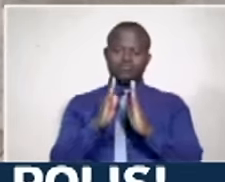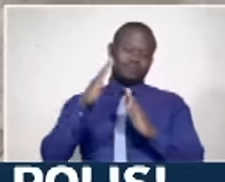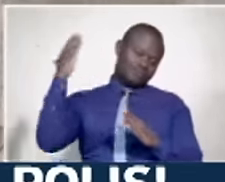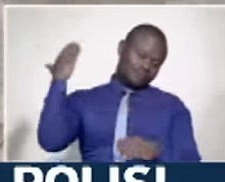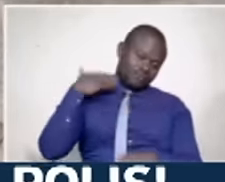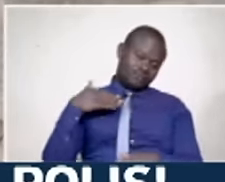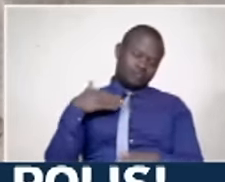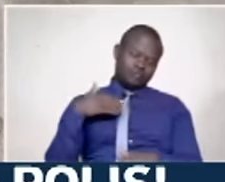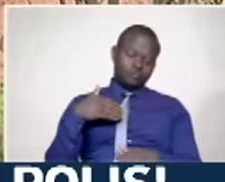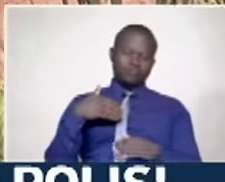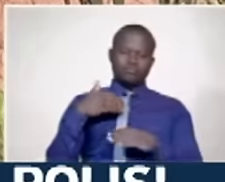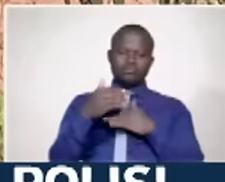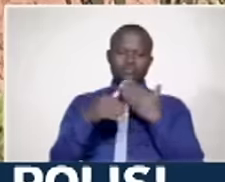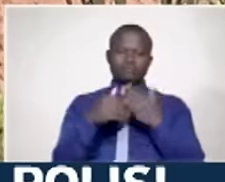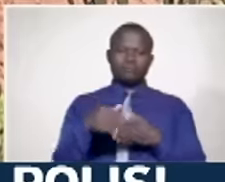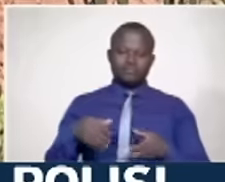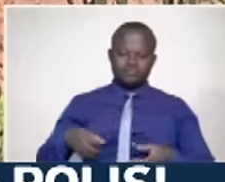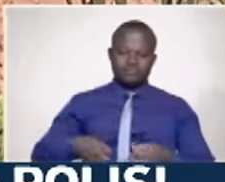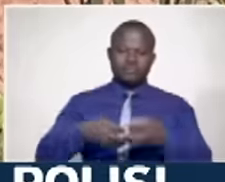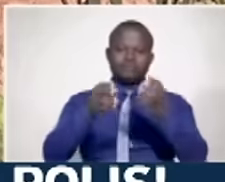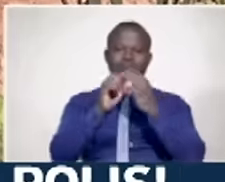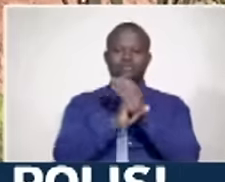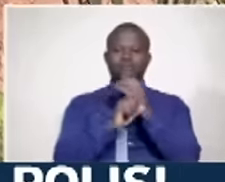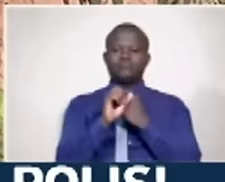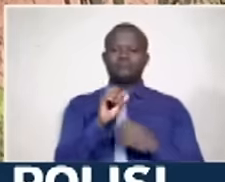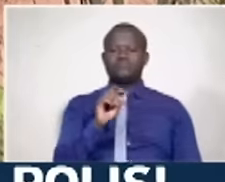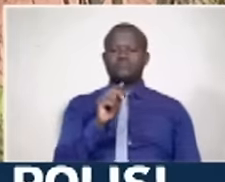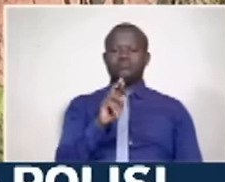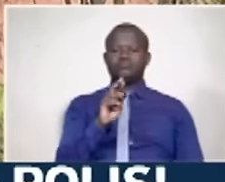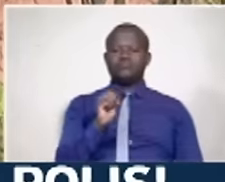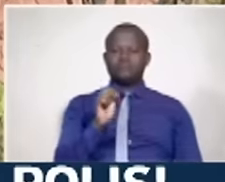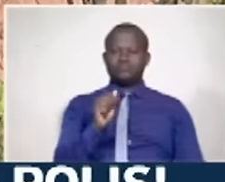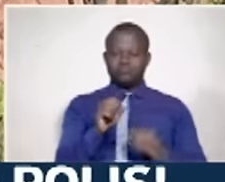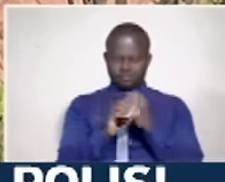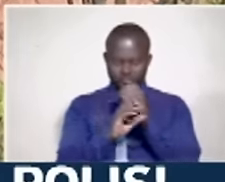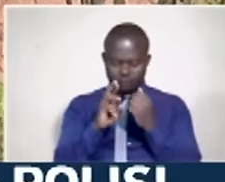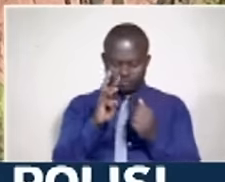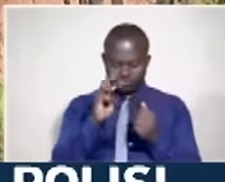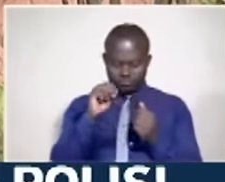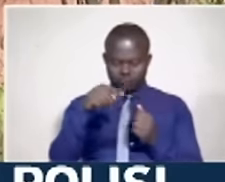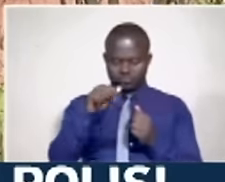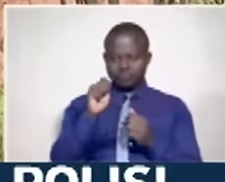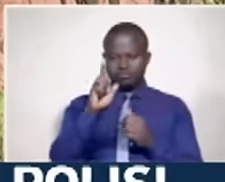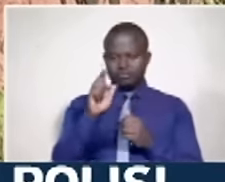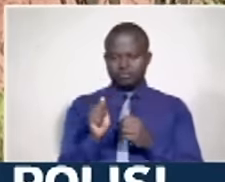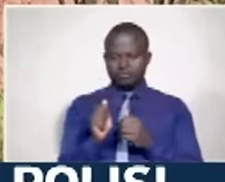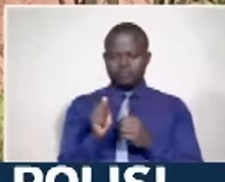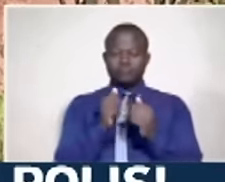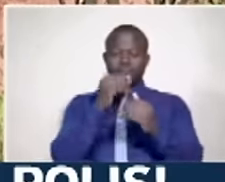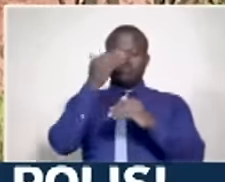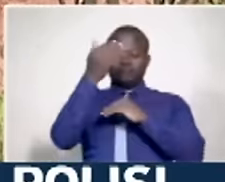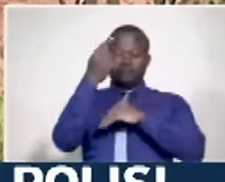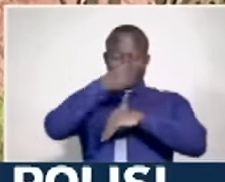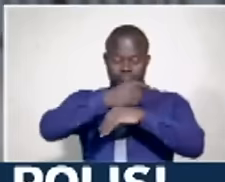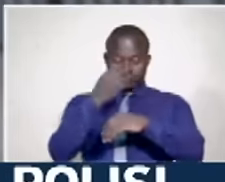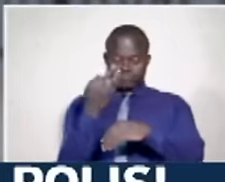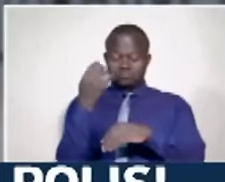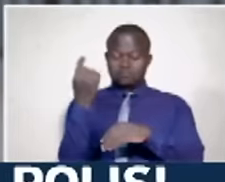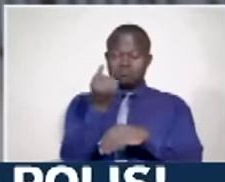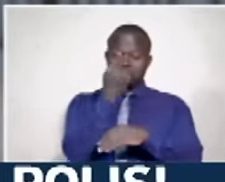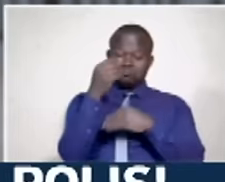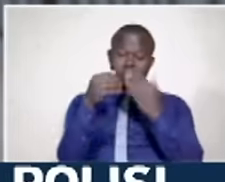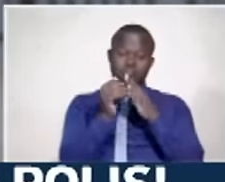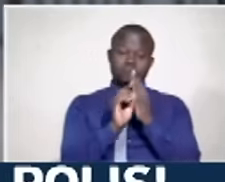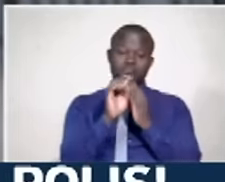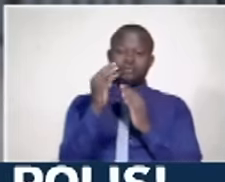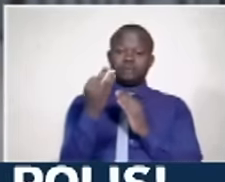amuciye umutwe igihimba kijugunya mu murenge wa Kigarama akagari ka Rwamahara mu karere ka Kicukiro. Nyuma y'iminsi 3 gusa